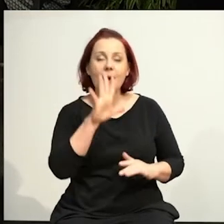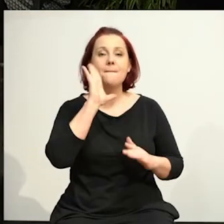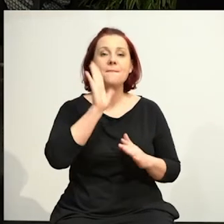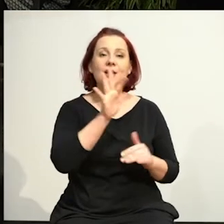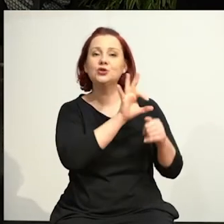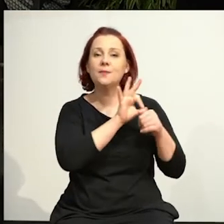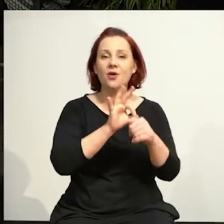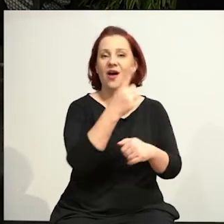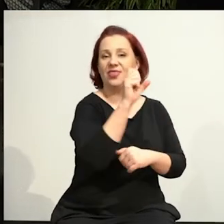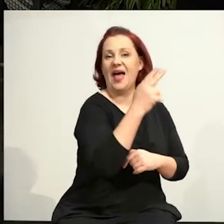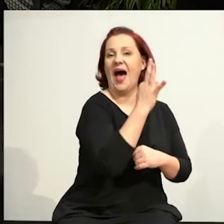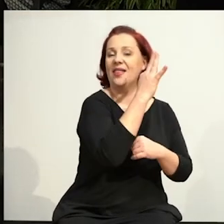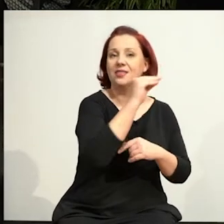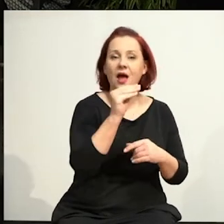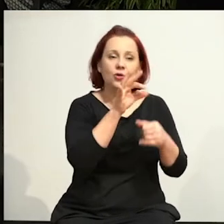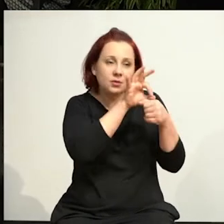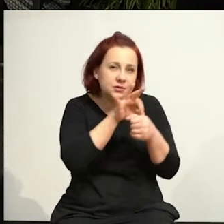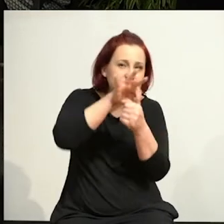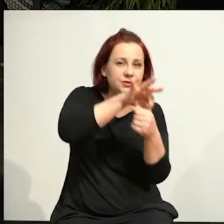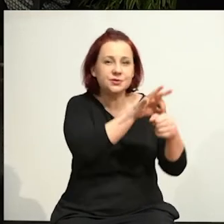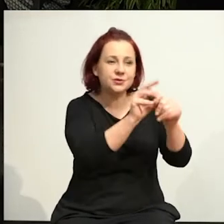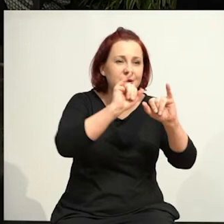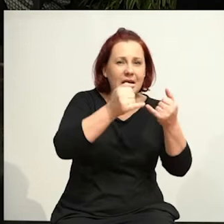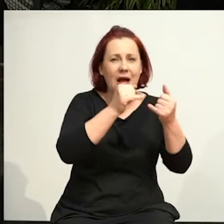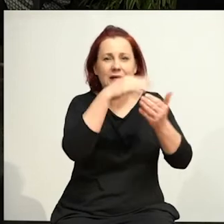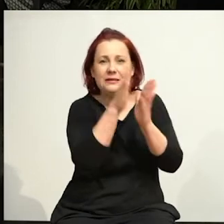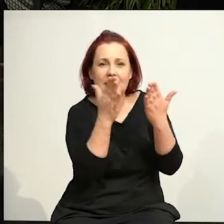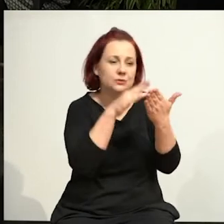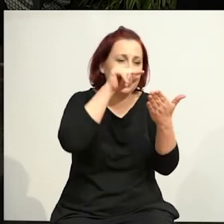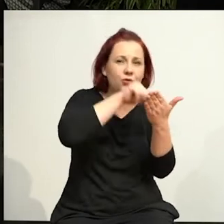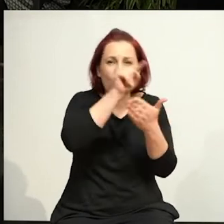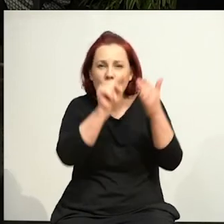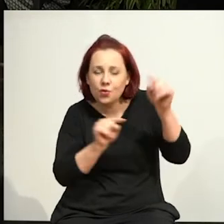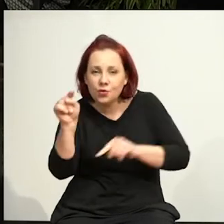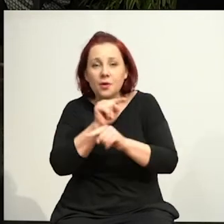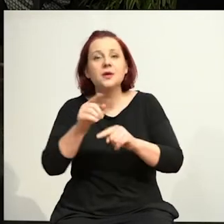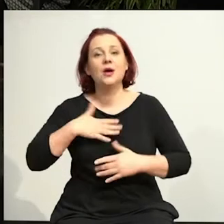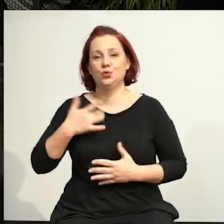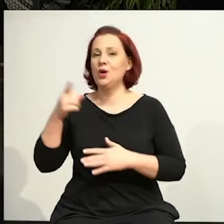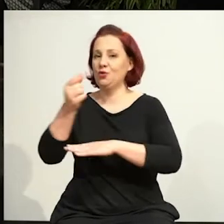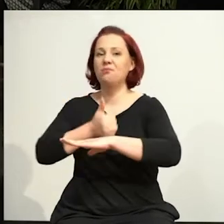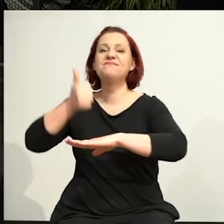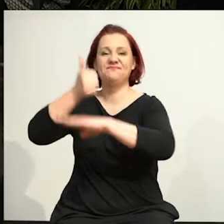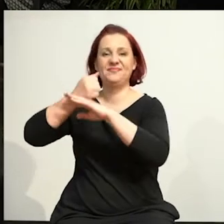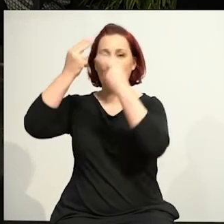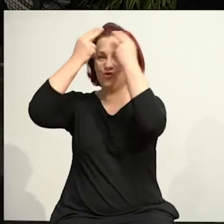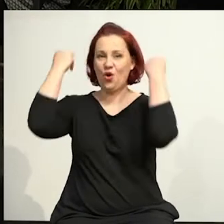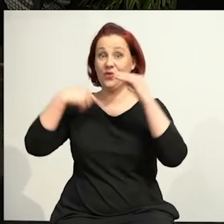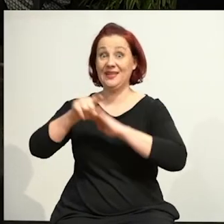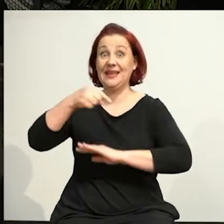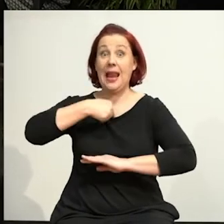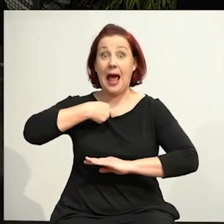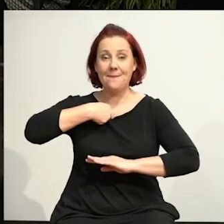grząski grunt badań literackich, naukowych. Ja mam wrażenie, że ten Norwid był dla mnie takim przewodnikiem duchowym. I o ile